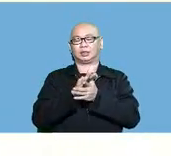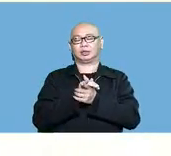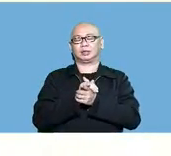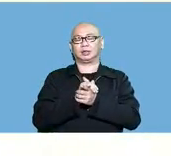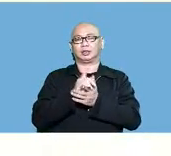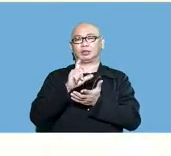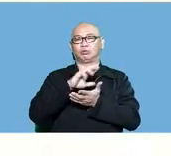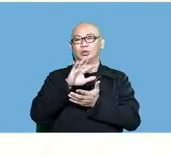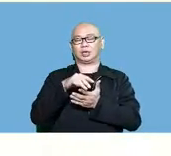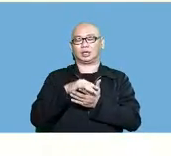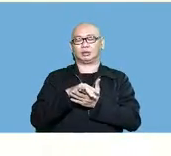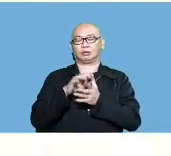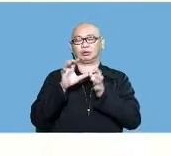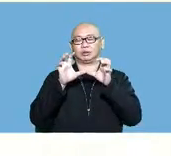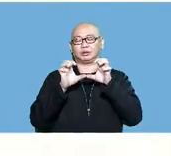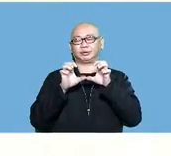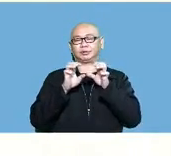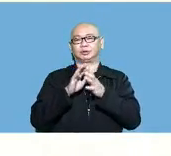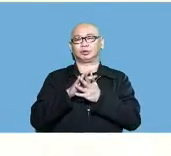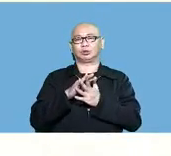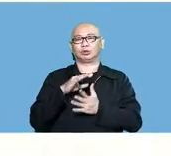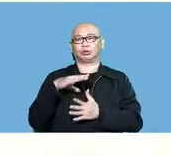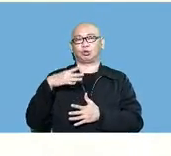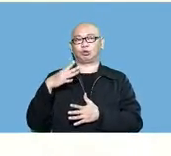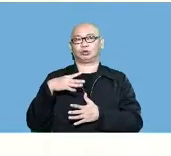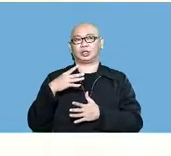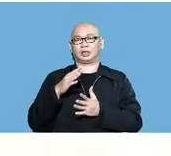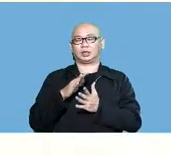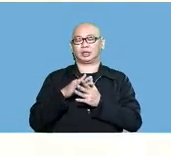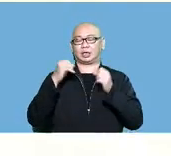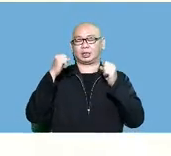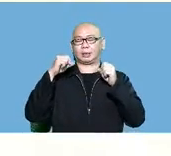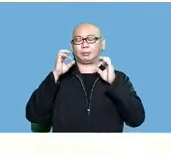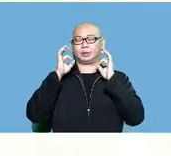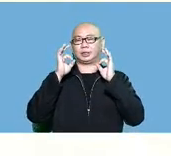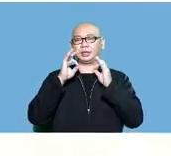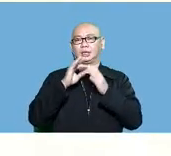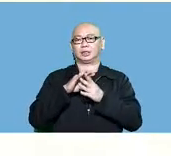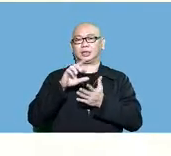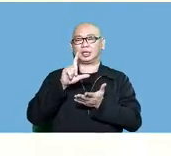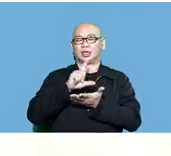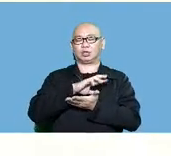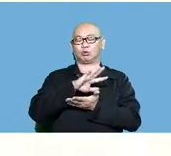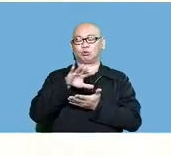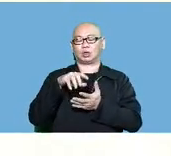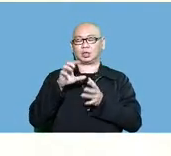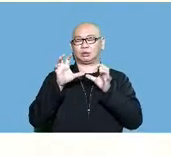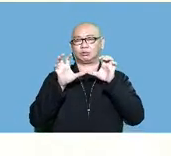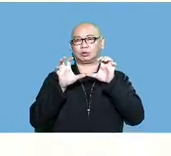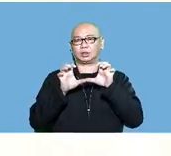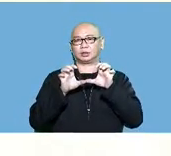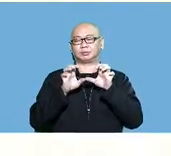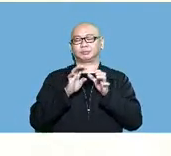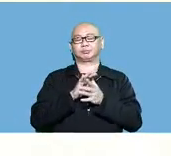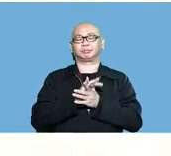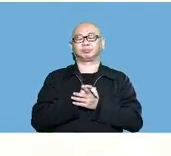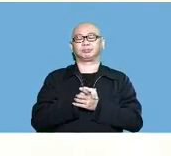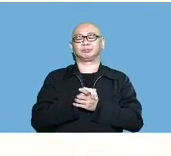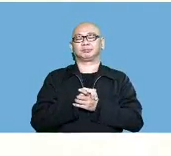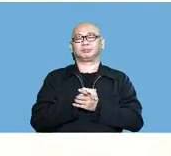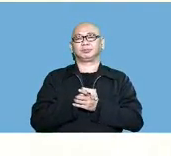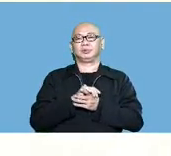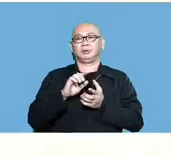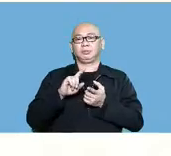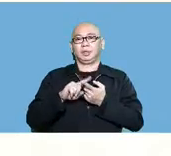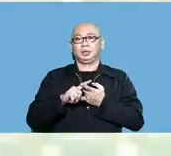Negeri Semarang, para dosen dan tenaga kependidikan di lingkungan Universitas Negeri Semarang,